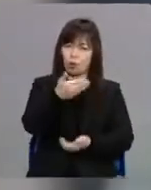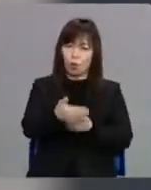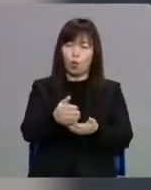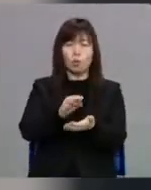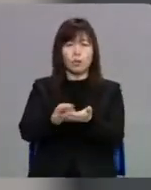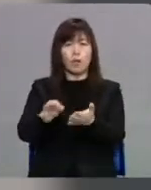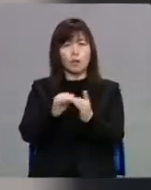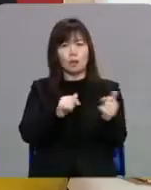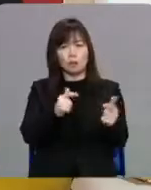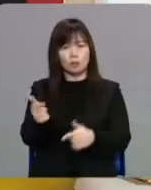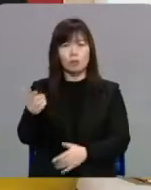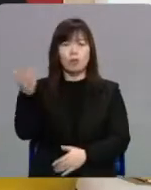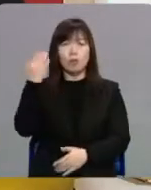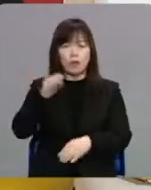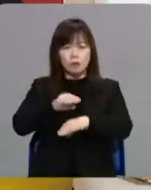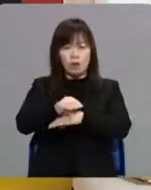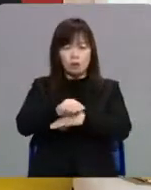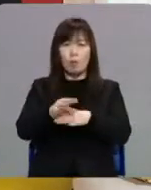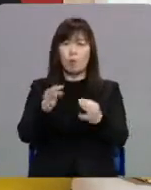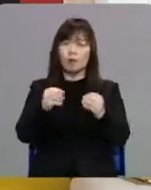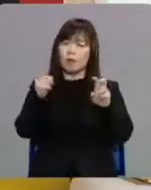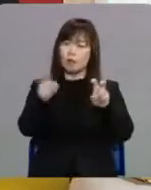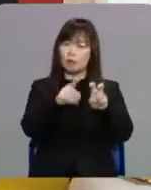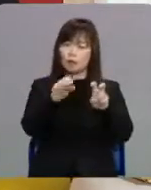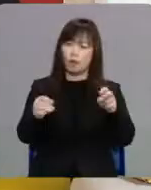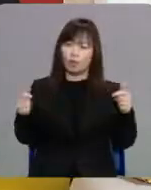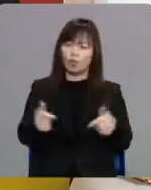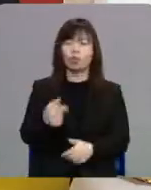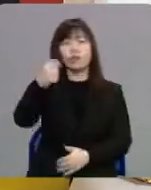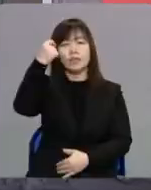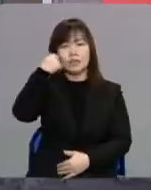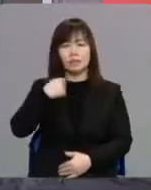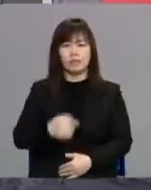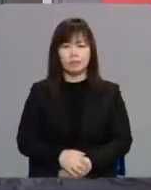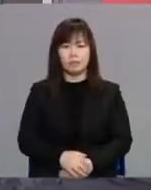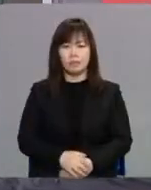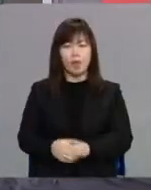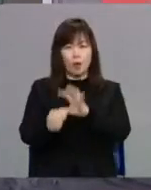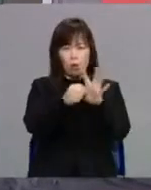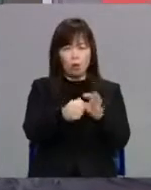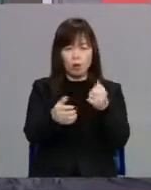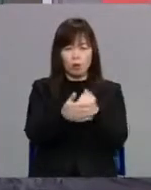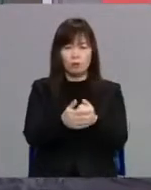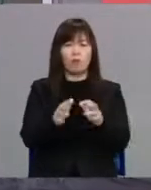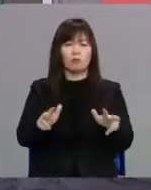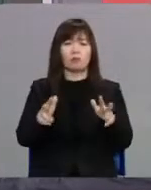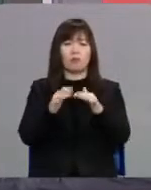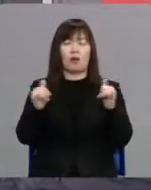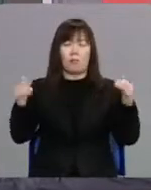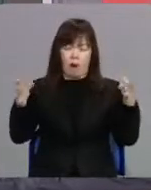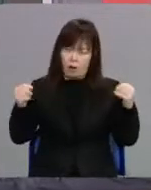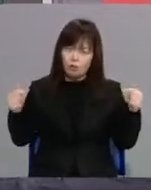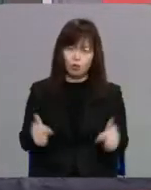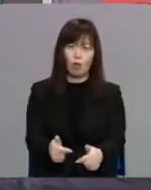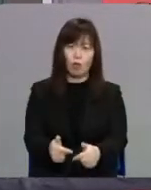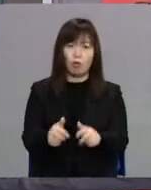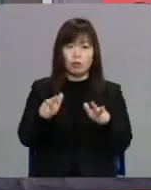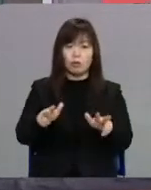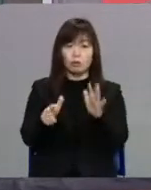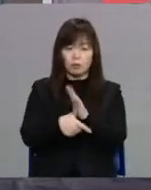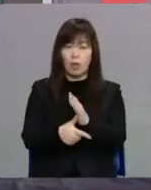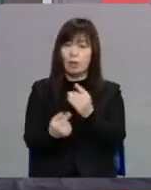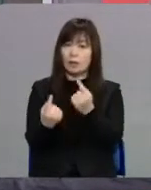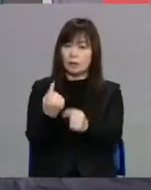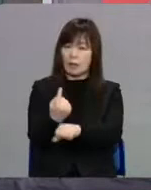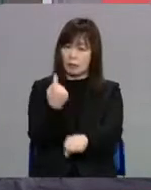수도 지난해보다 20% 가까이 줄 것으로 보입니다. 코로나 여파로 너무나 많이 줄었어요. 올해는 더욱